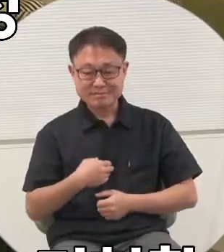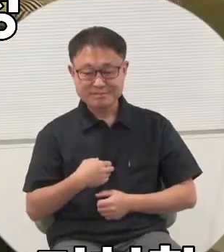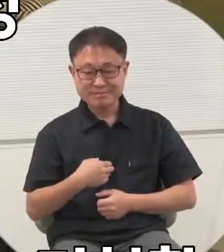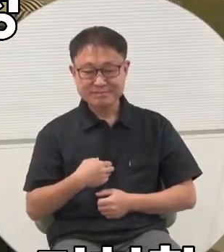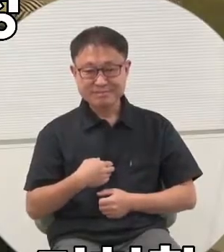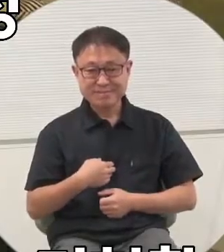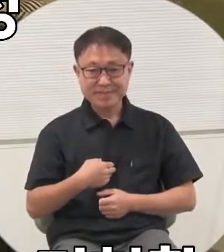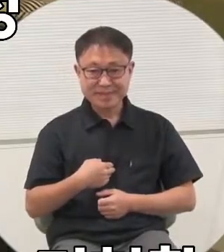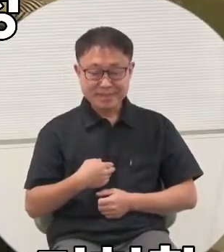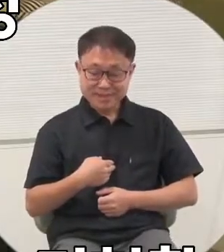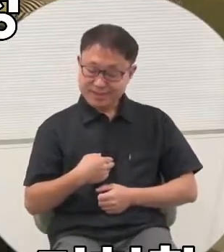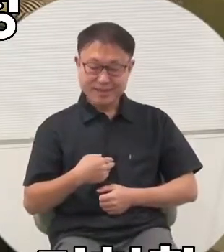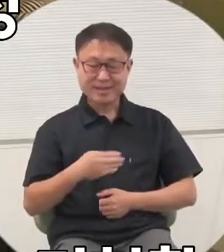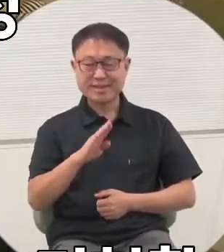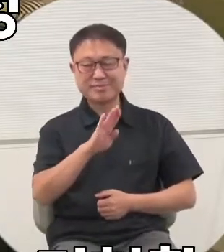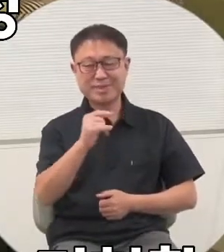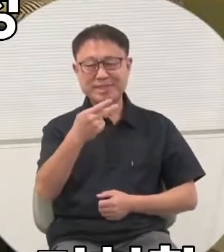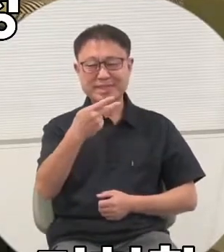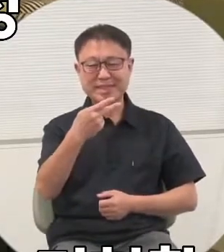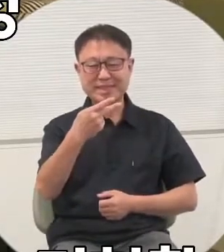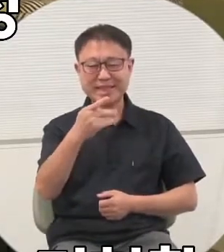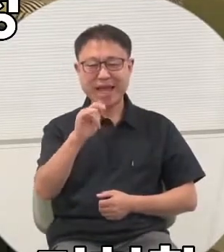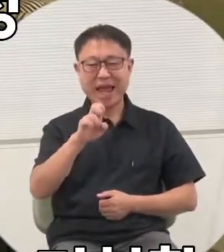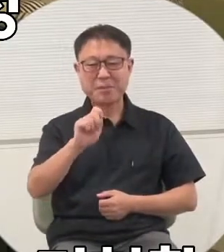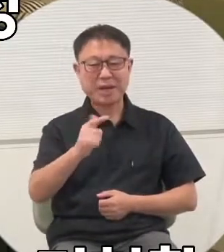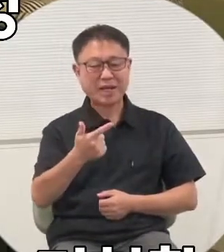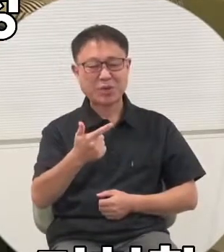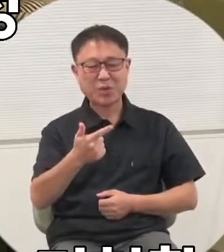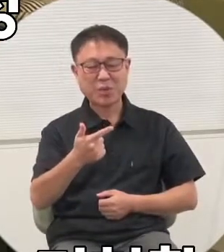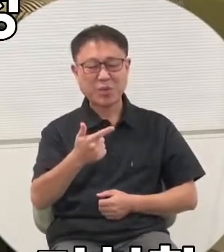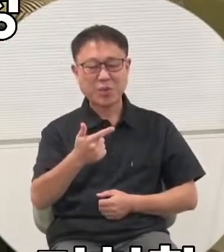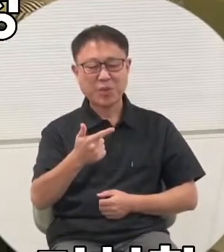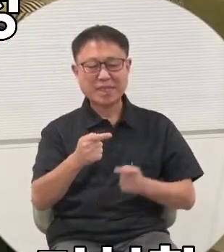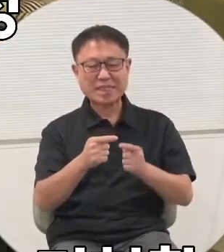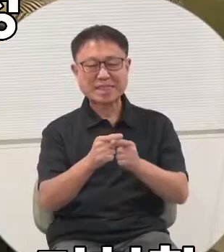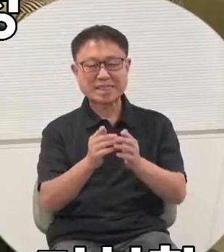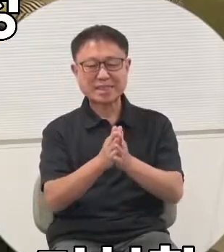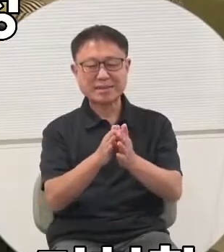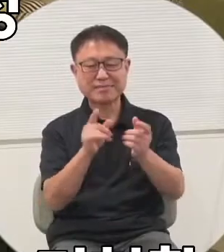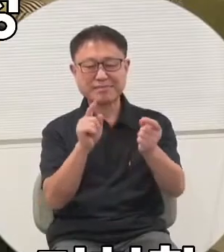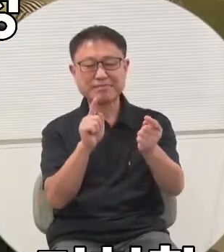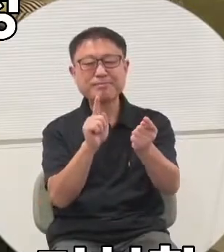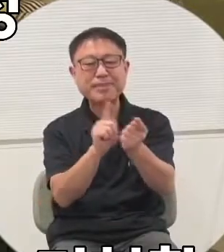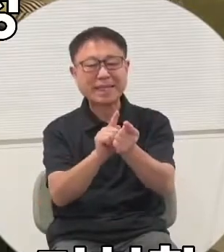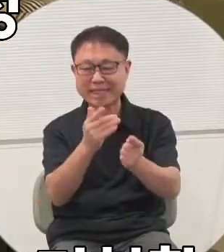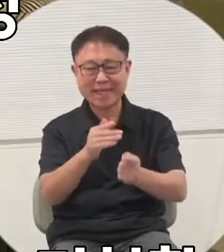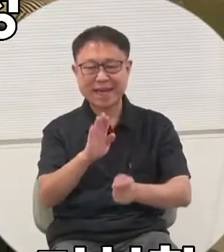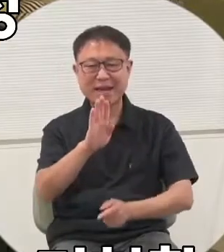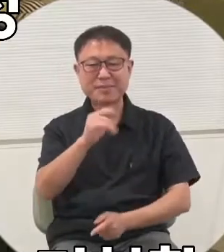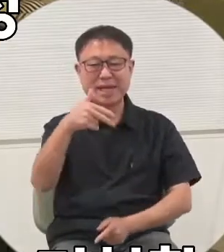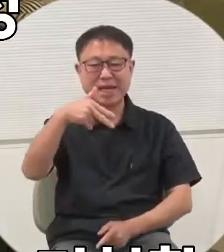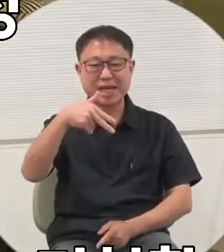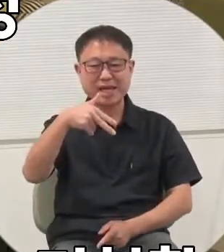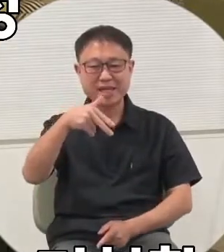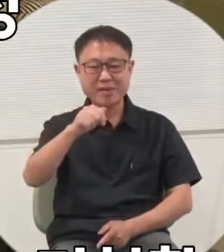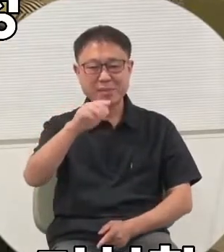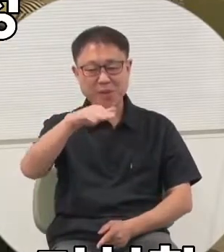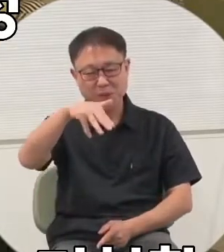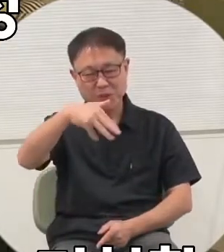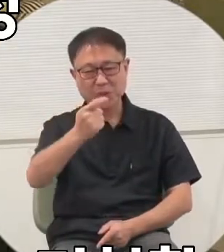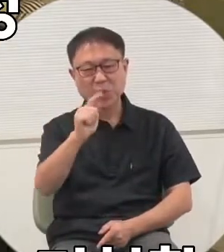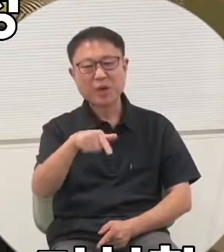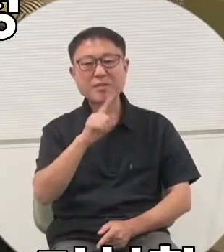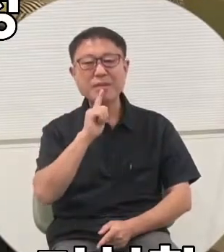아니라 비접촉이다. 비대면과 비접촉 다르다. 그래서 그 줌이라든가 뭐